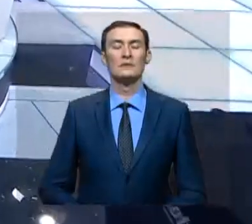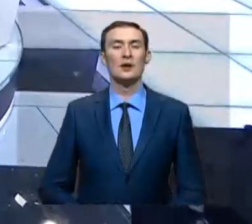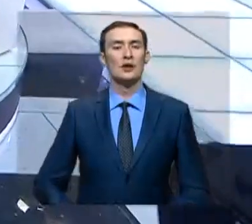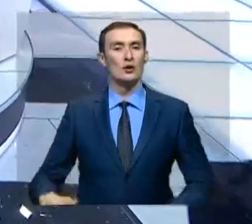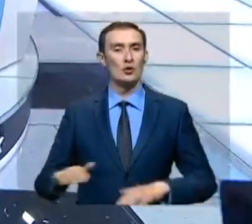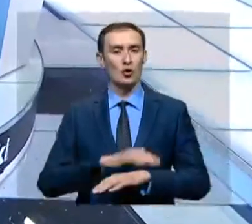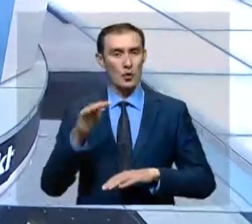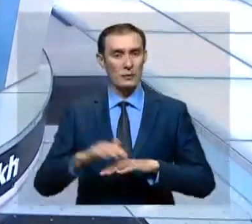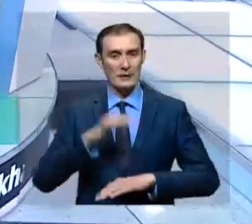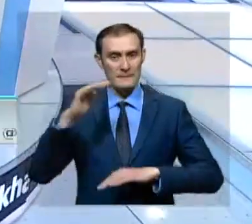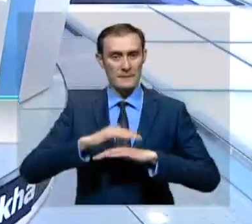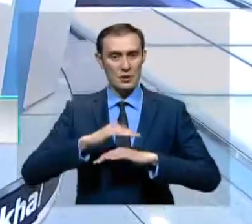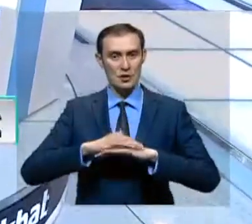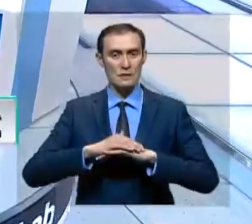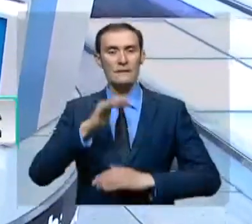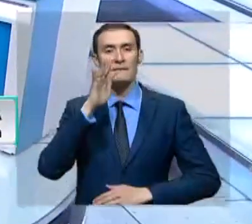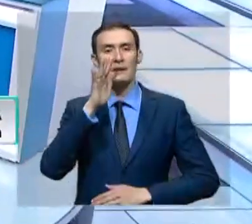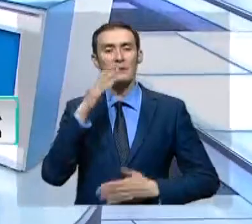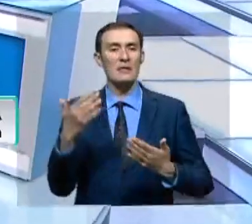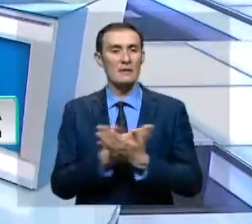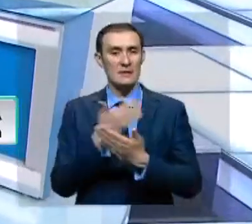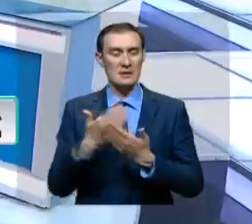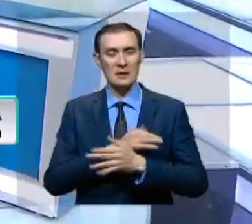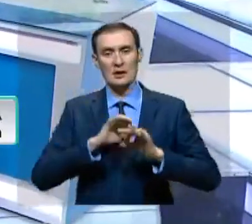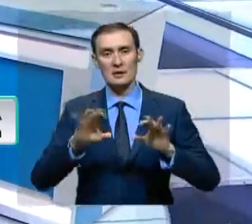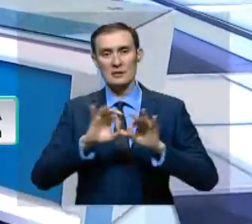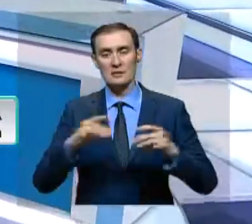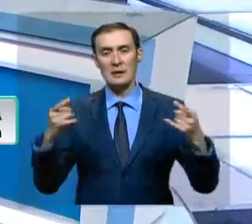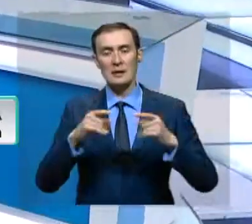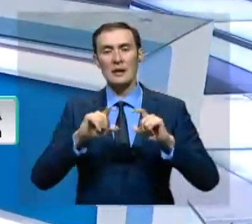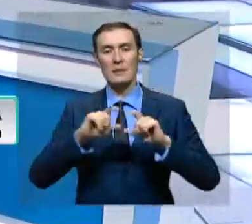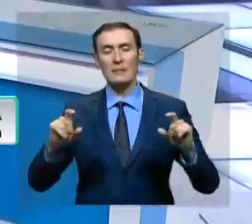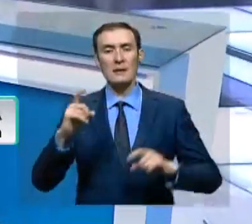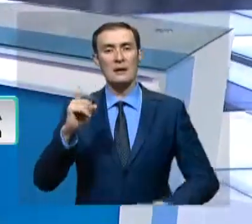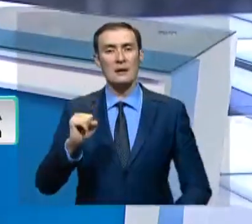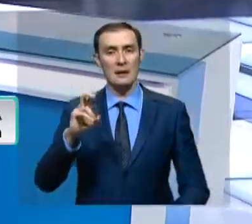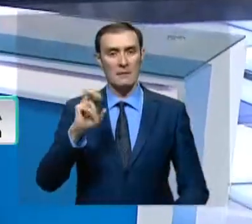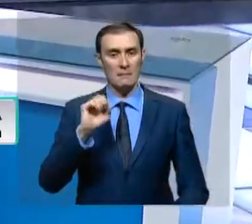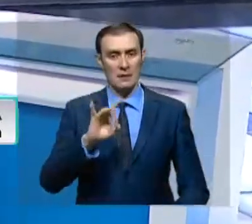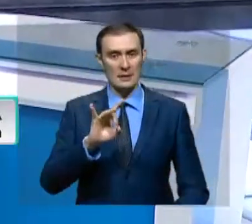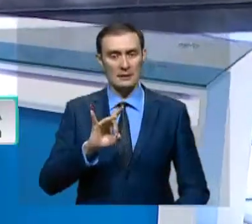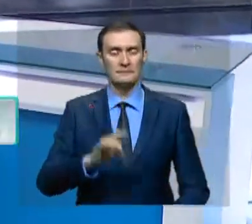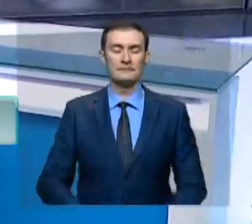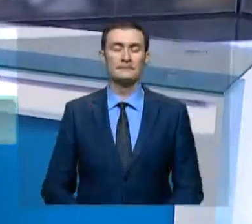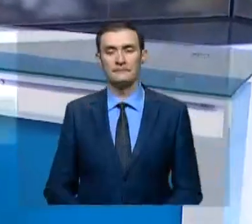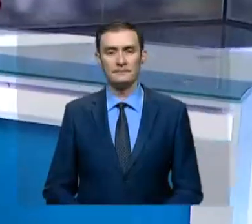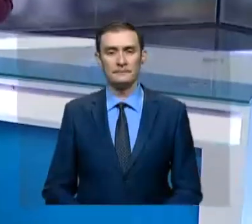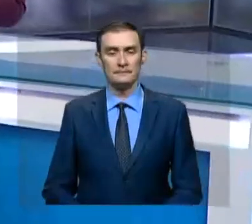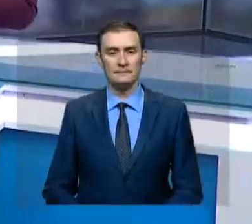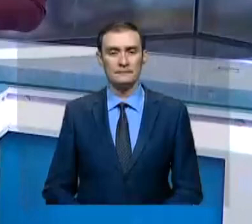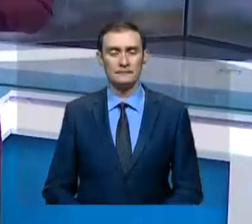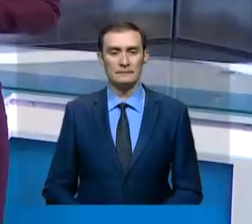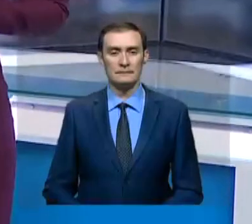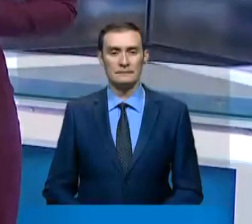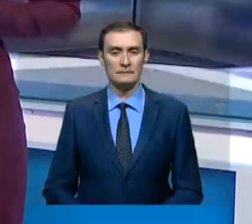Время итогов новостей. Добрый вечер. В студии для вас работает Дмитрий Двойнев. И Динара Жанбатырова. Сурдоперевод обеспечивает Хасан Исраилов. И в начале выпуска коротко о